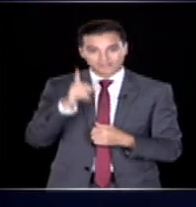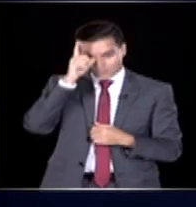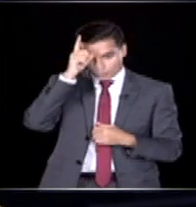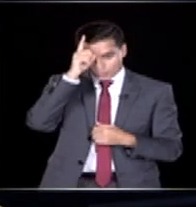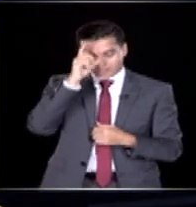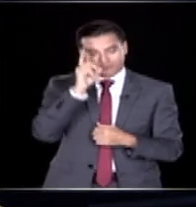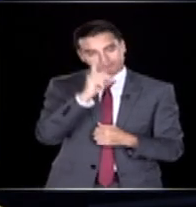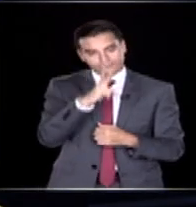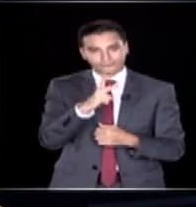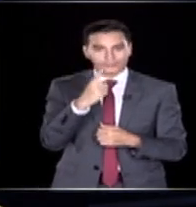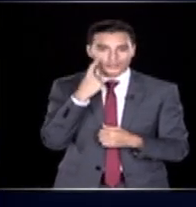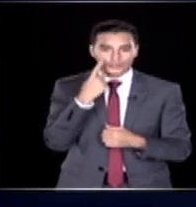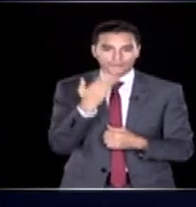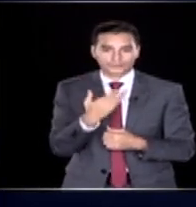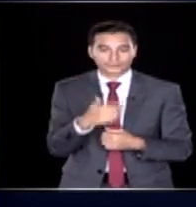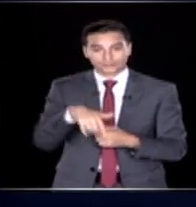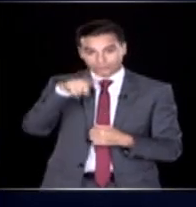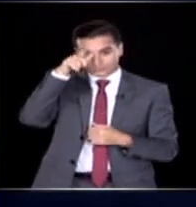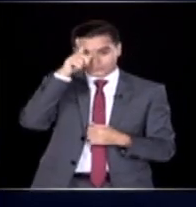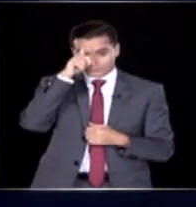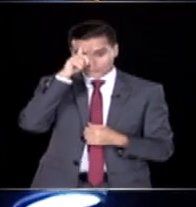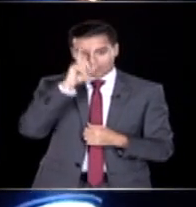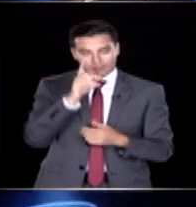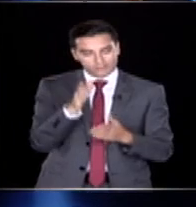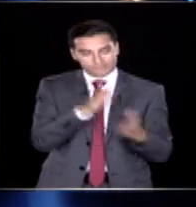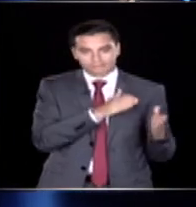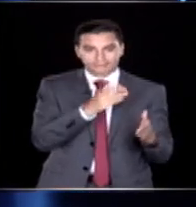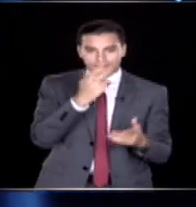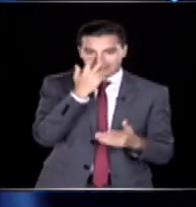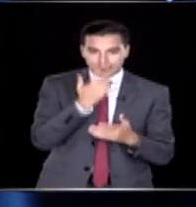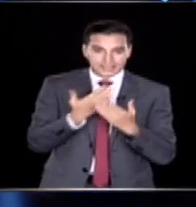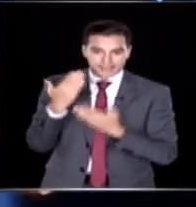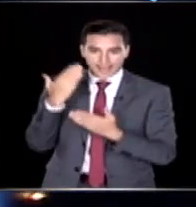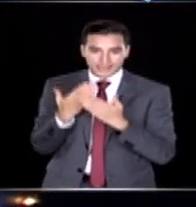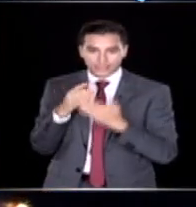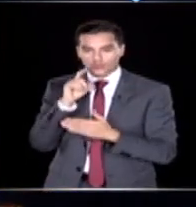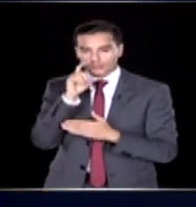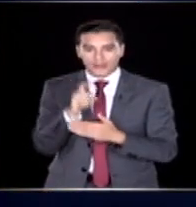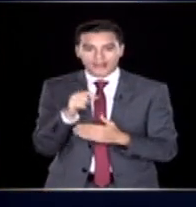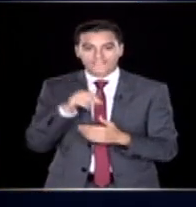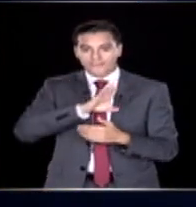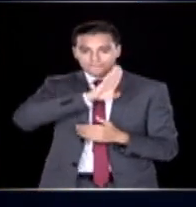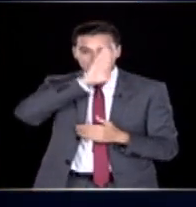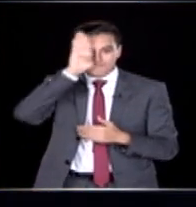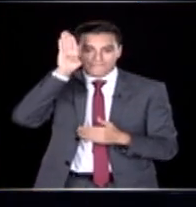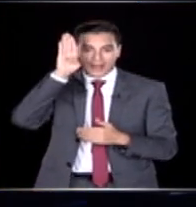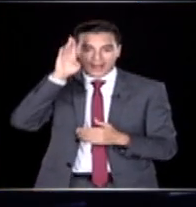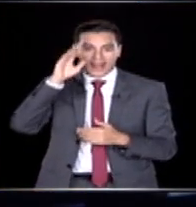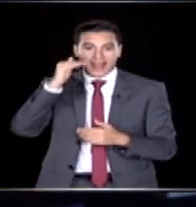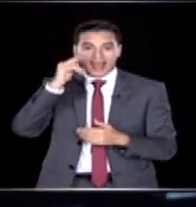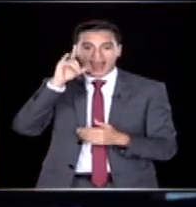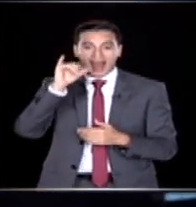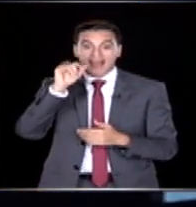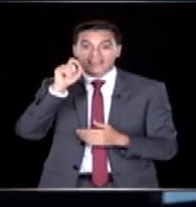الله. في العلوم، تمام. تاريخ والسؤال هو، في عهد أي خليفة فاطمي تم